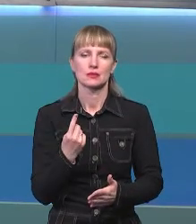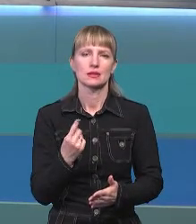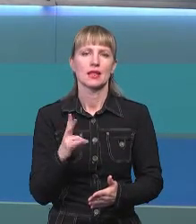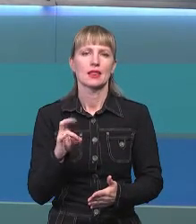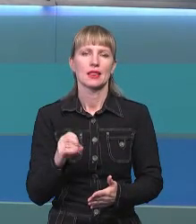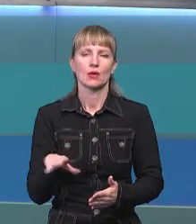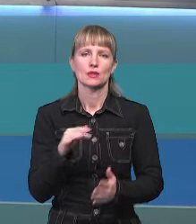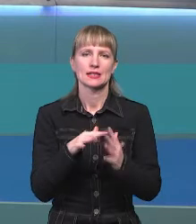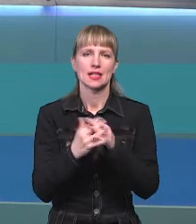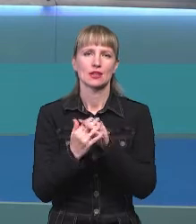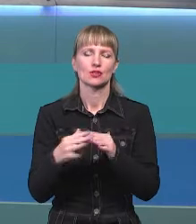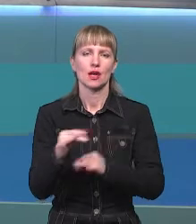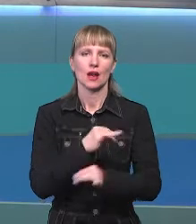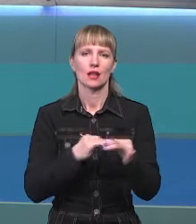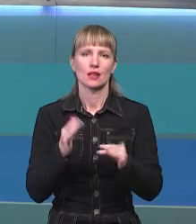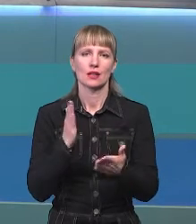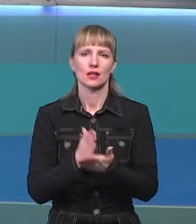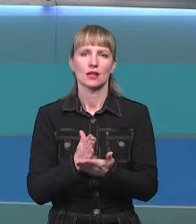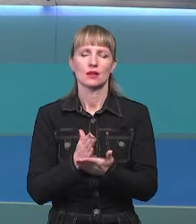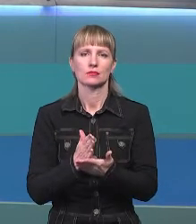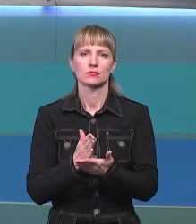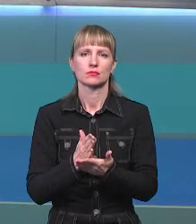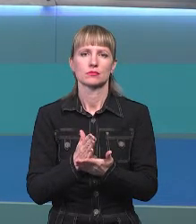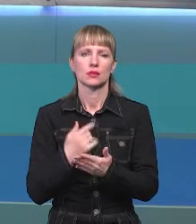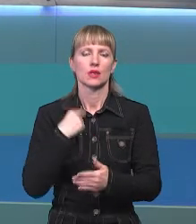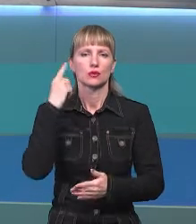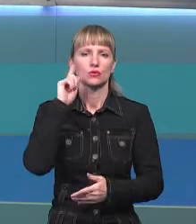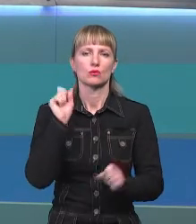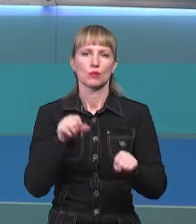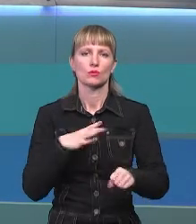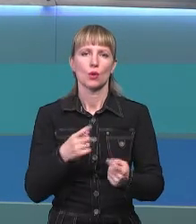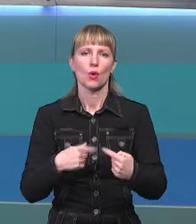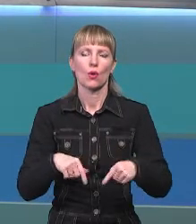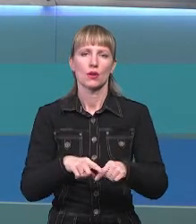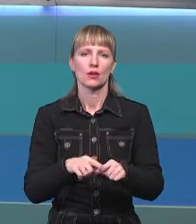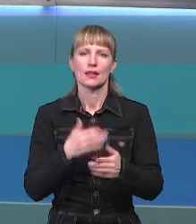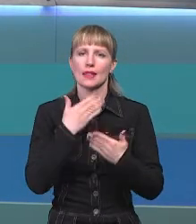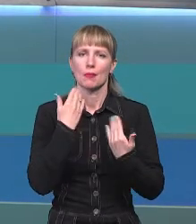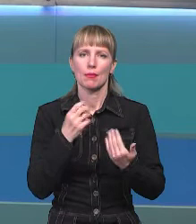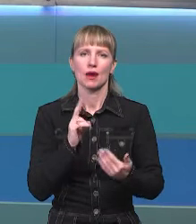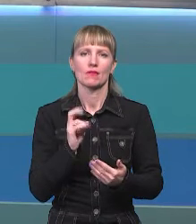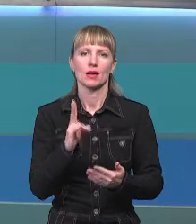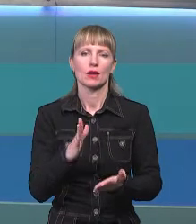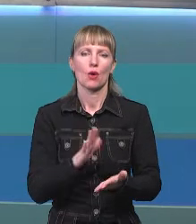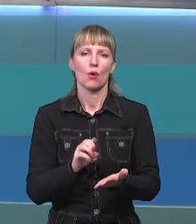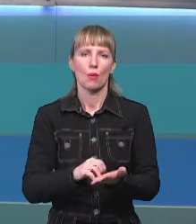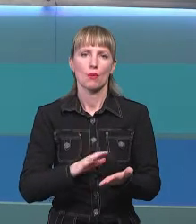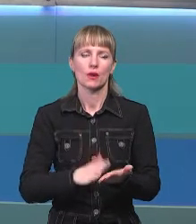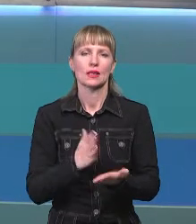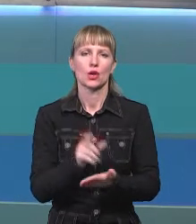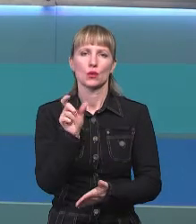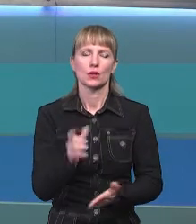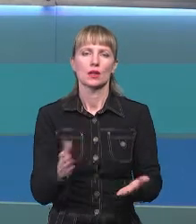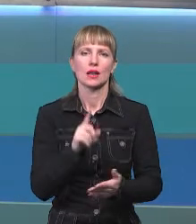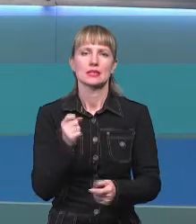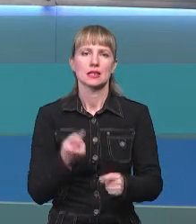всіх селищних радах є, ну, я розумію, що, може, органа квартирного обліку і немає, але має бути відповідальна людина, яка